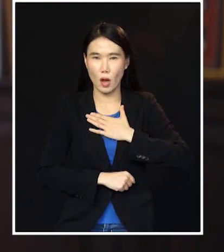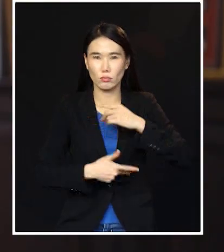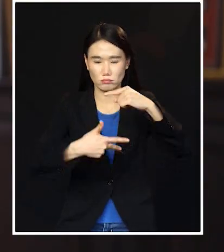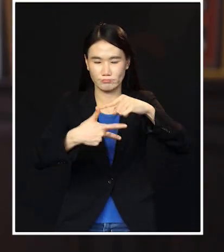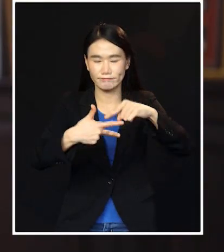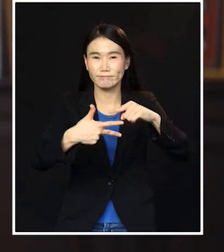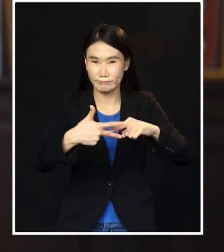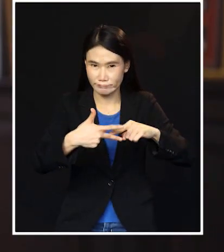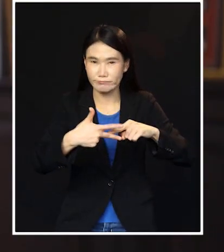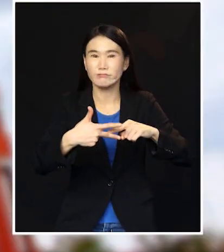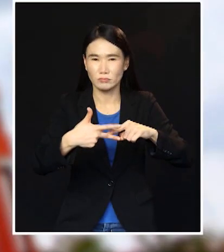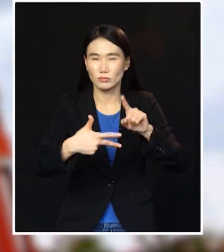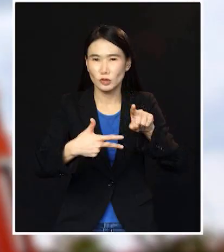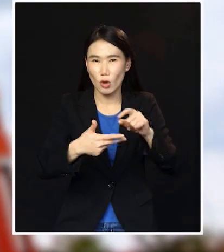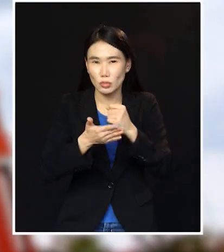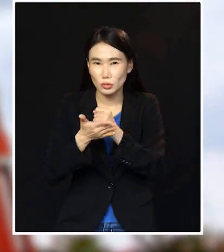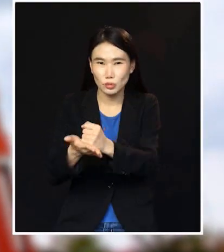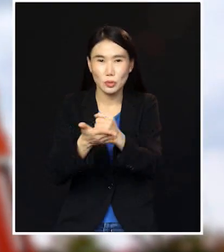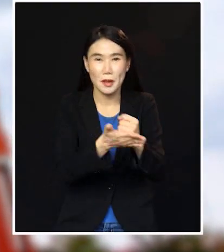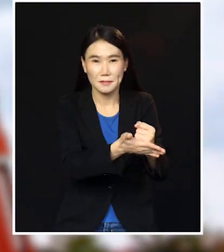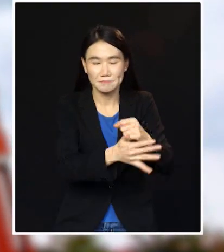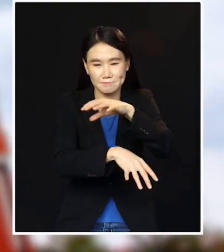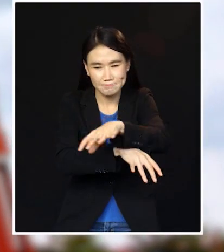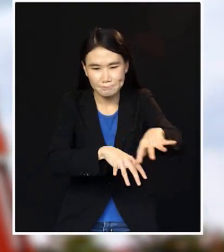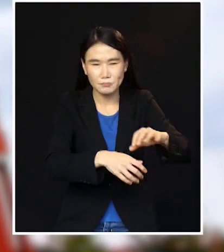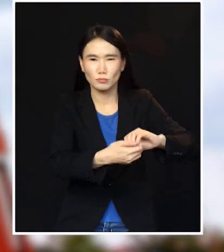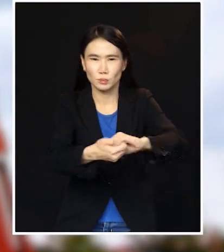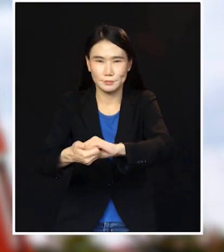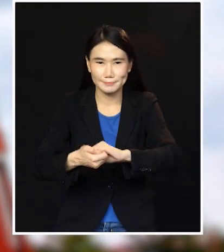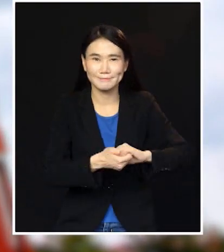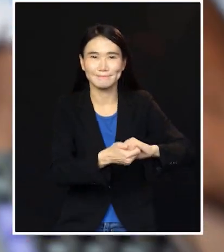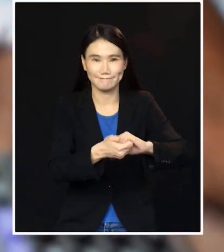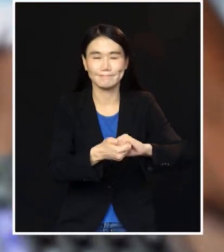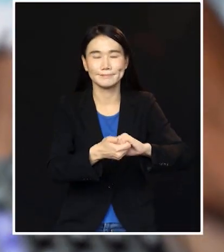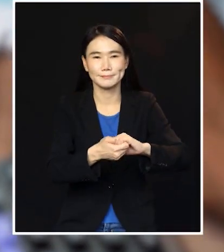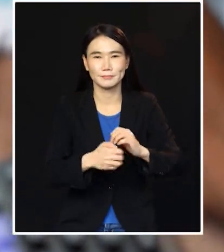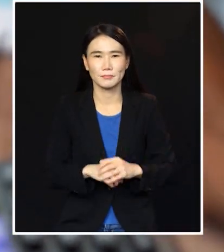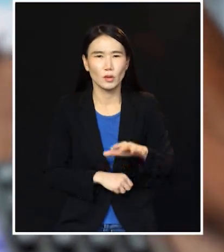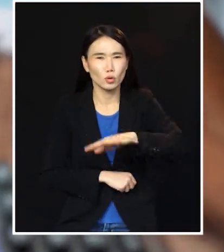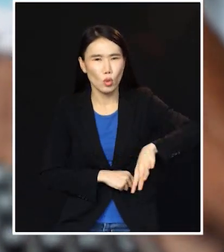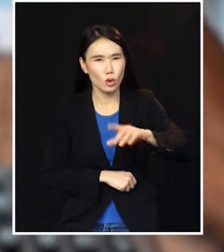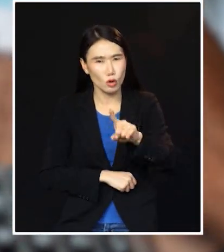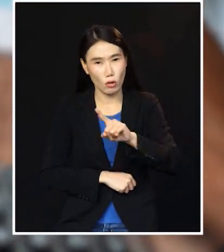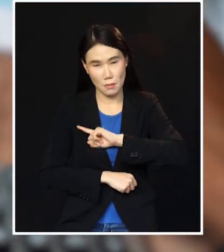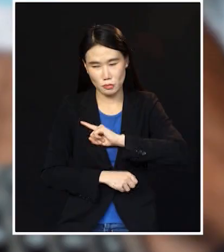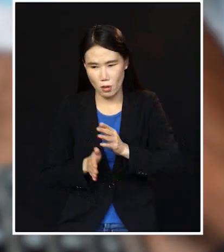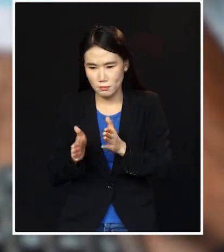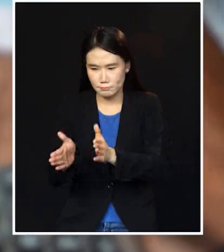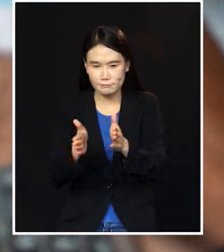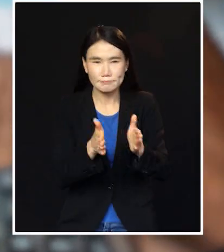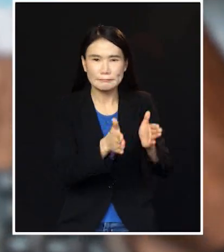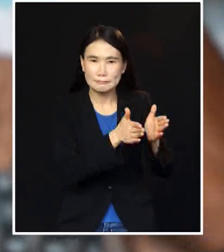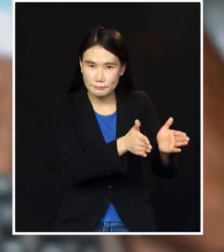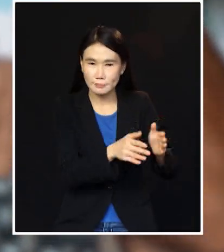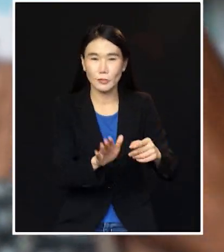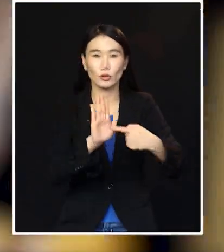สิ่งที่มีค่าของเราใน3ฝ่ายนี้ครับเราต้องทำงานด้วยกันอย่างผสมผสานทุกคนต้อง